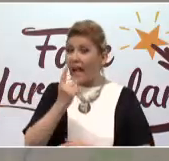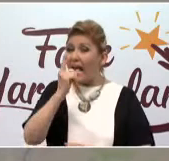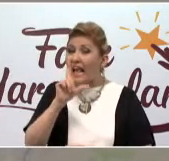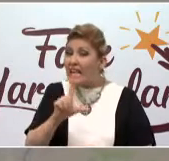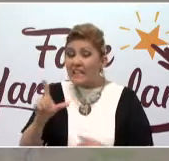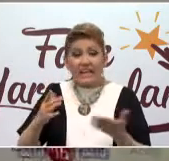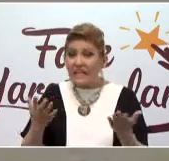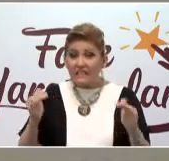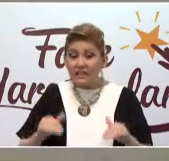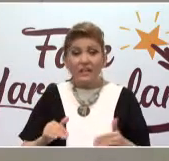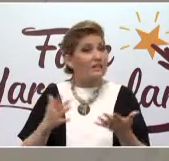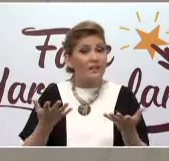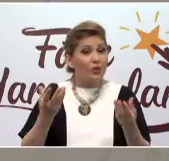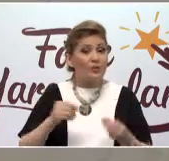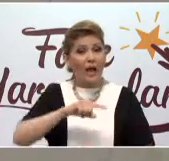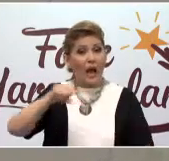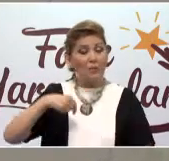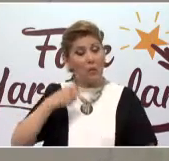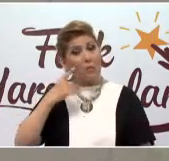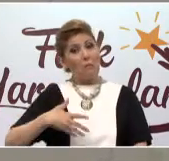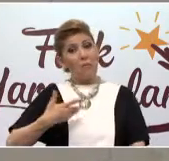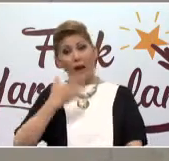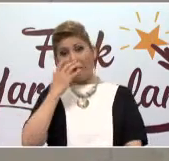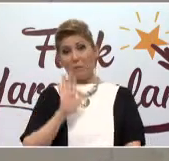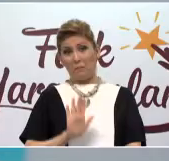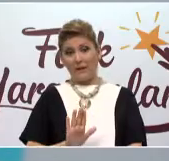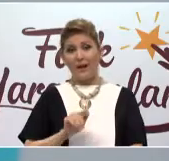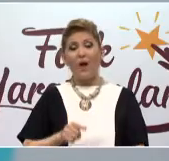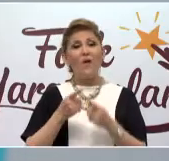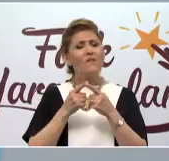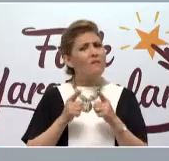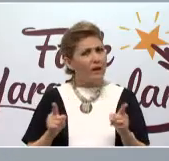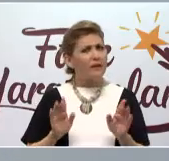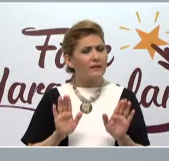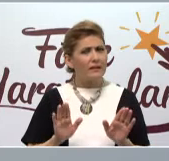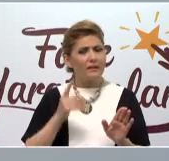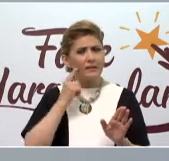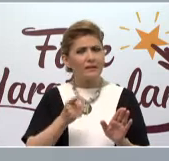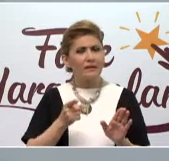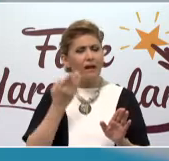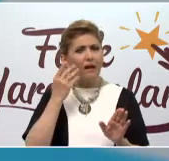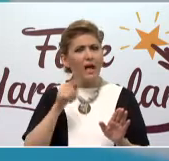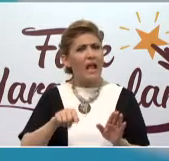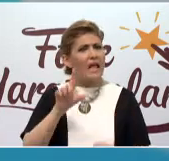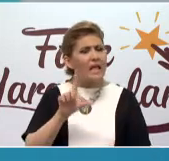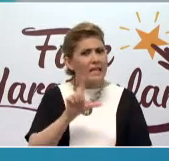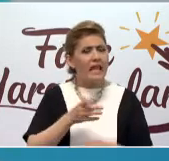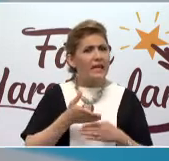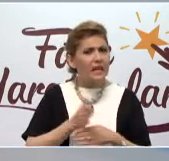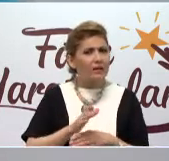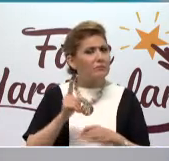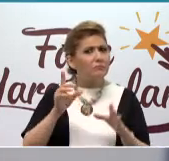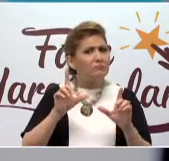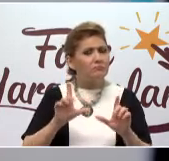gelecek veya nasıl bir şey olacak diye hepimiz böyle merakla beklerken aslında fark ettik ki ihtiyacın gerçekten belirli bir tanımı